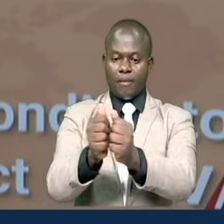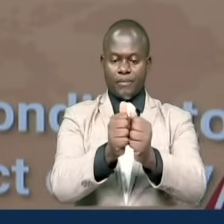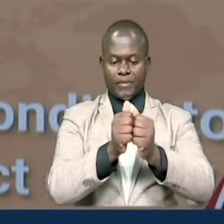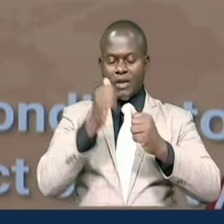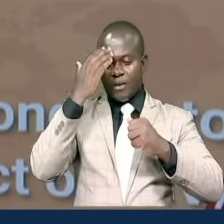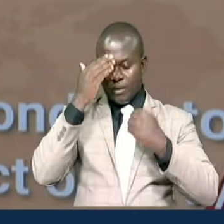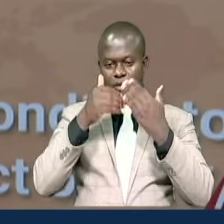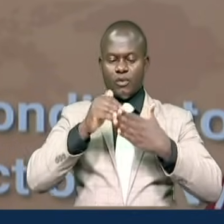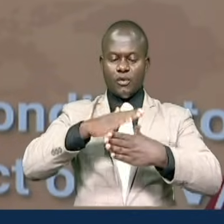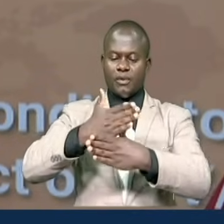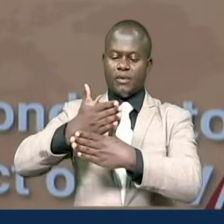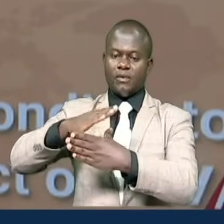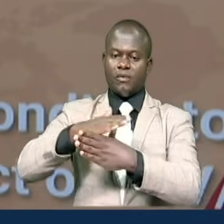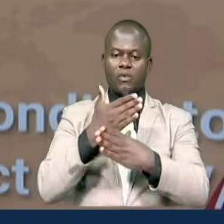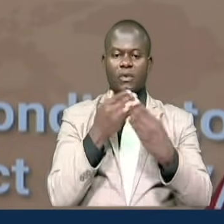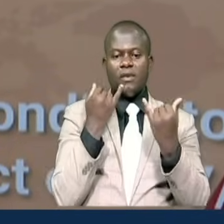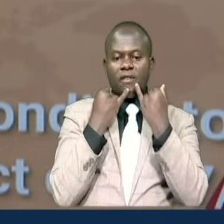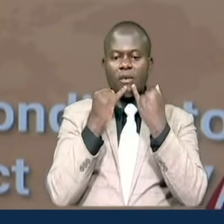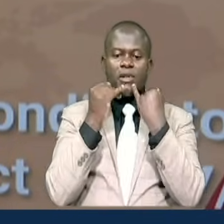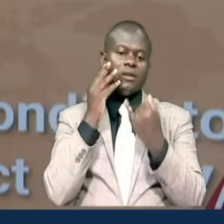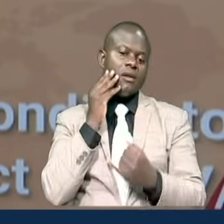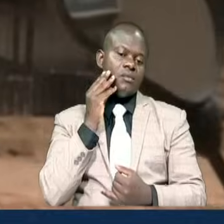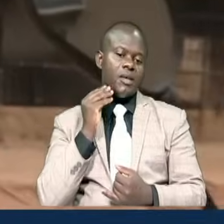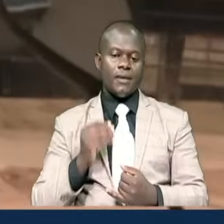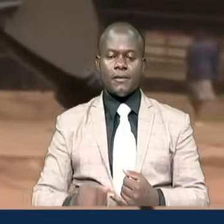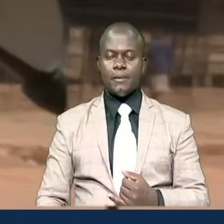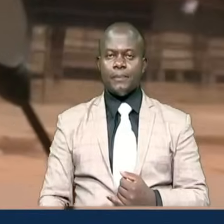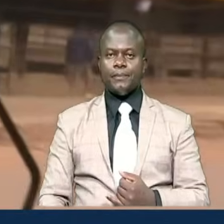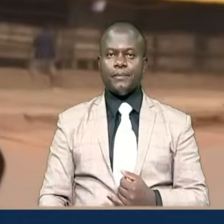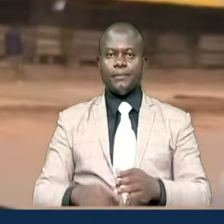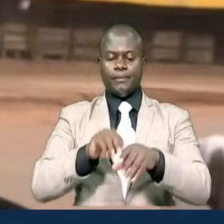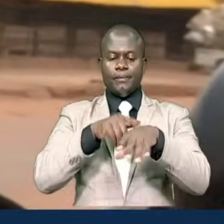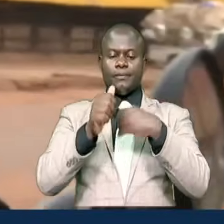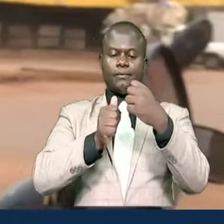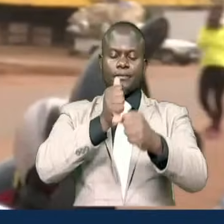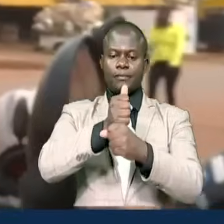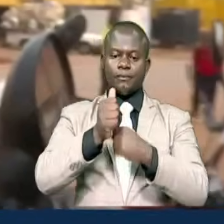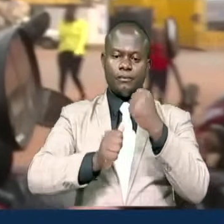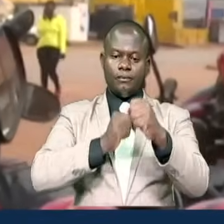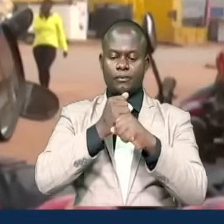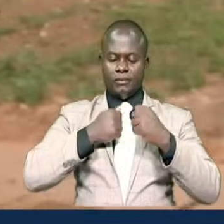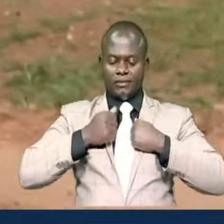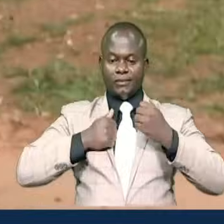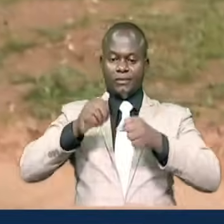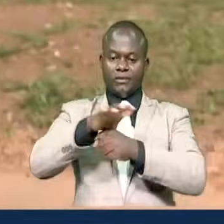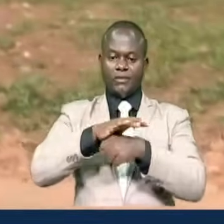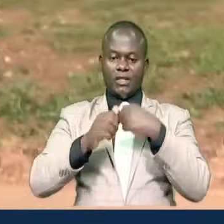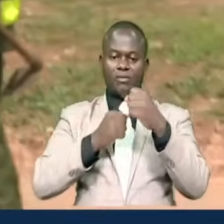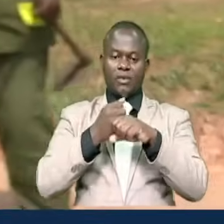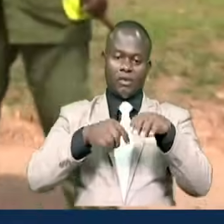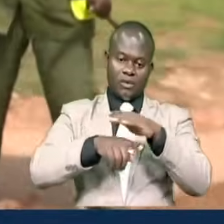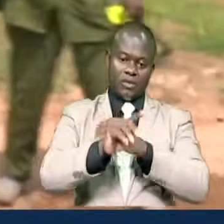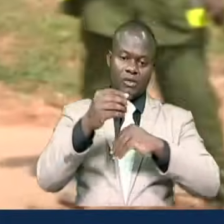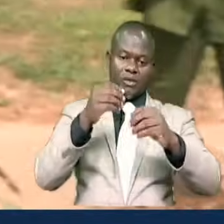kugira ngo dusangire amakuru na experience mu gihe buri mwaka nibura abanyarwanda buzuza imyaka yo kwinjira ku